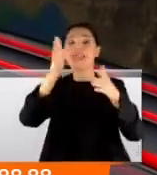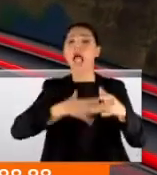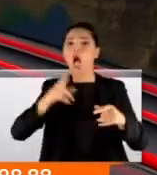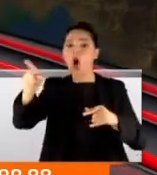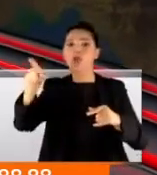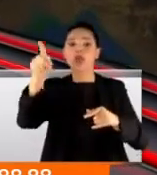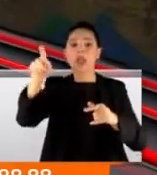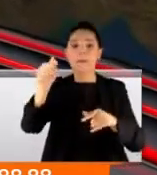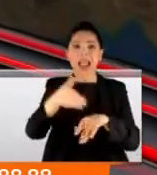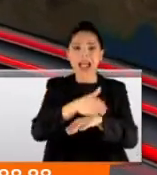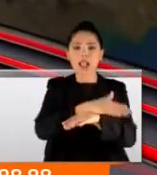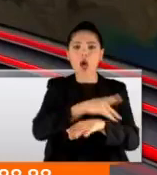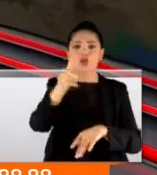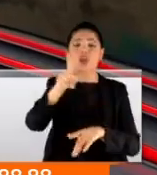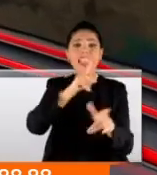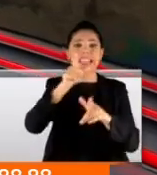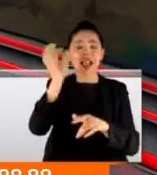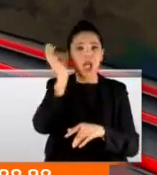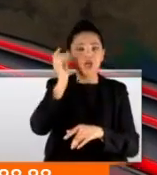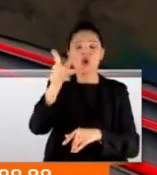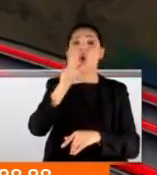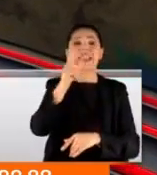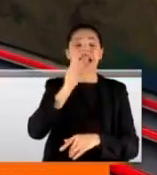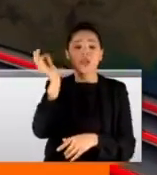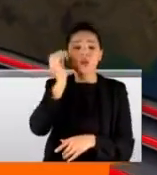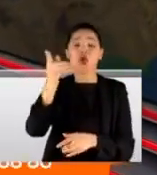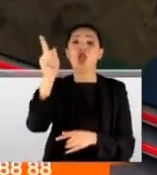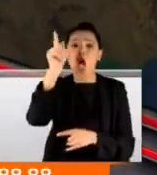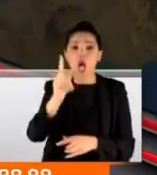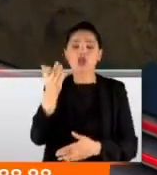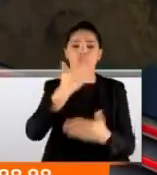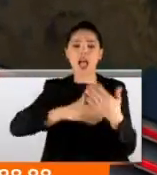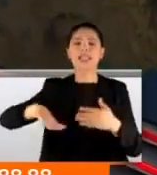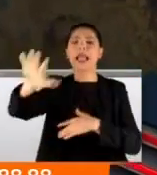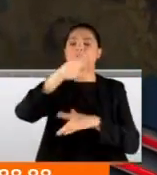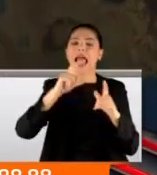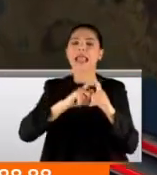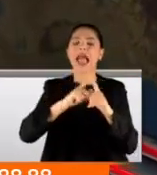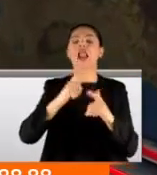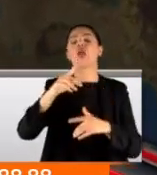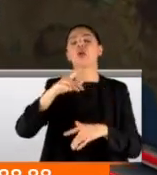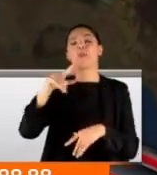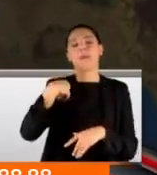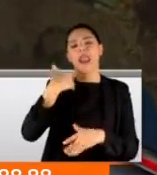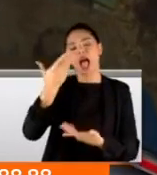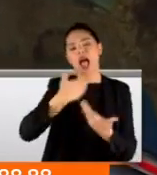az önce zannediyorum arkanda bir ses duyuldu. Onu da anlat bize önce ve tabii genel durumu lütfen bir özetle.